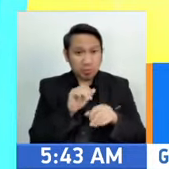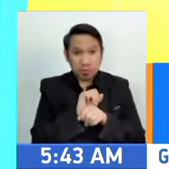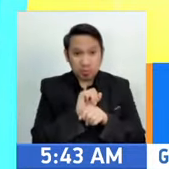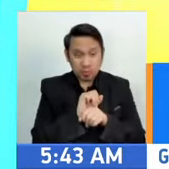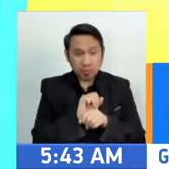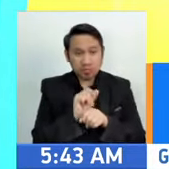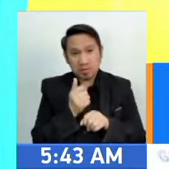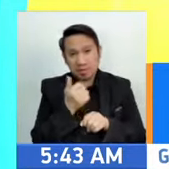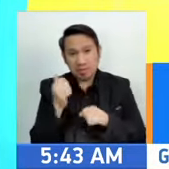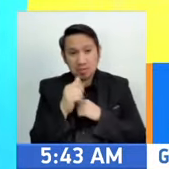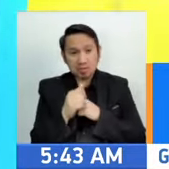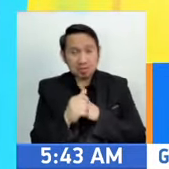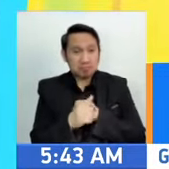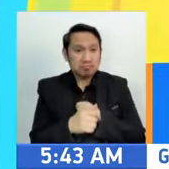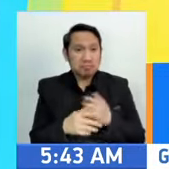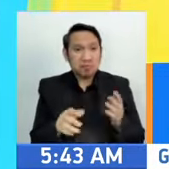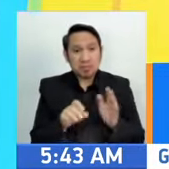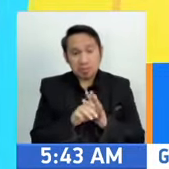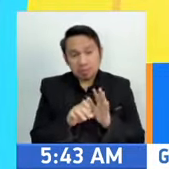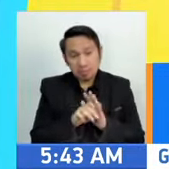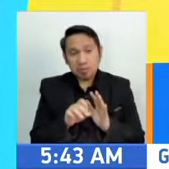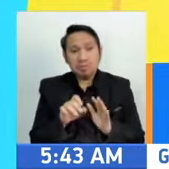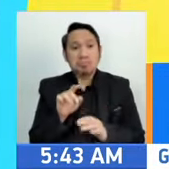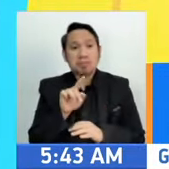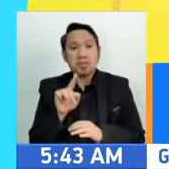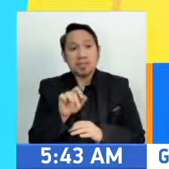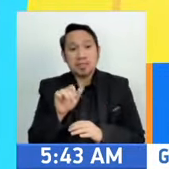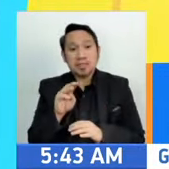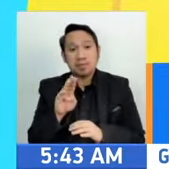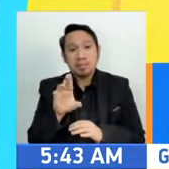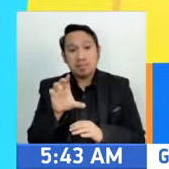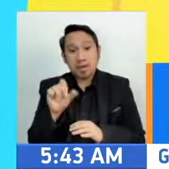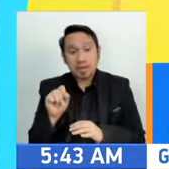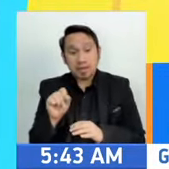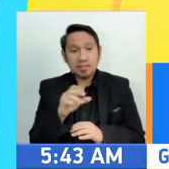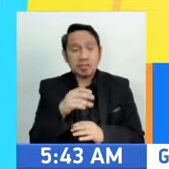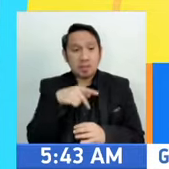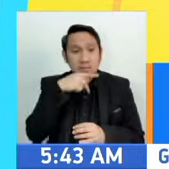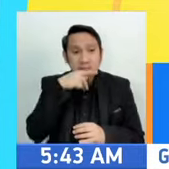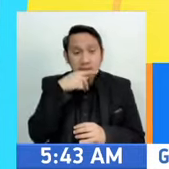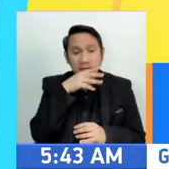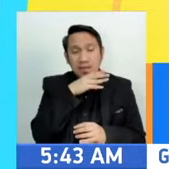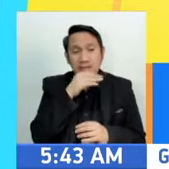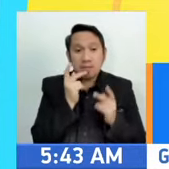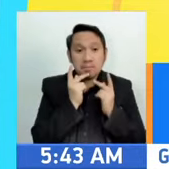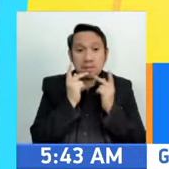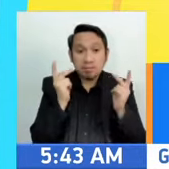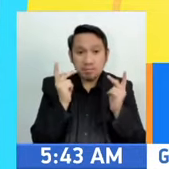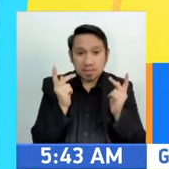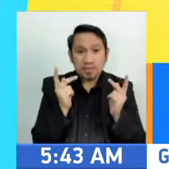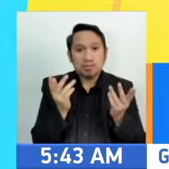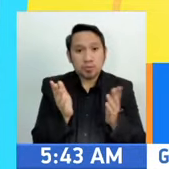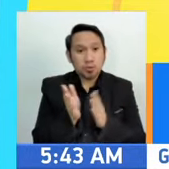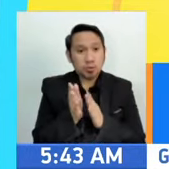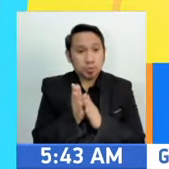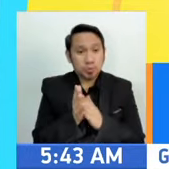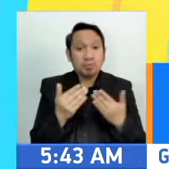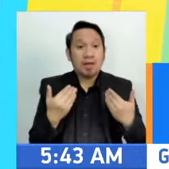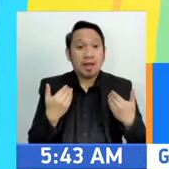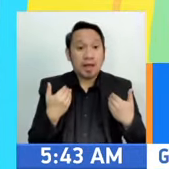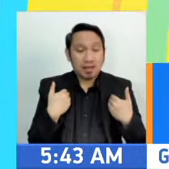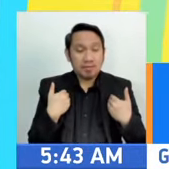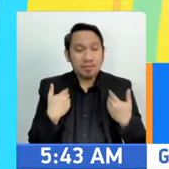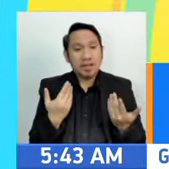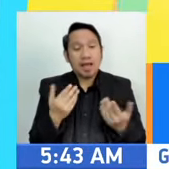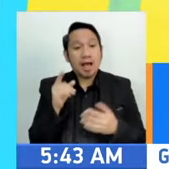suspindido ang klase sa lahat ng antas sa pampubliko at pribadong paaralan ngayong araw. Magpapatupad naman ang half-day class sa bayan ng